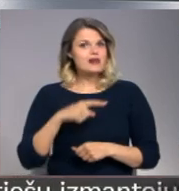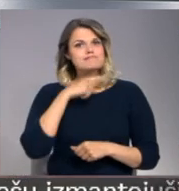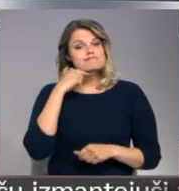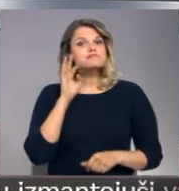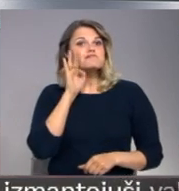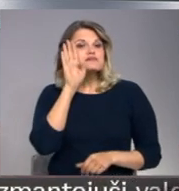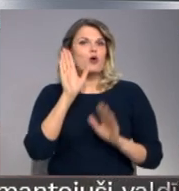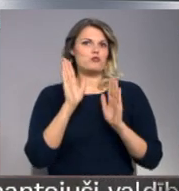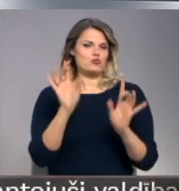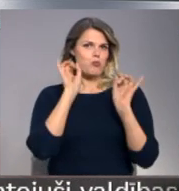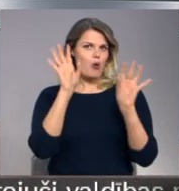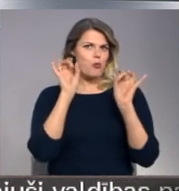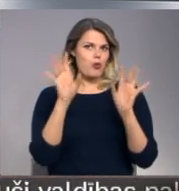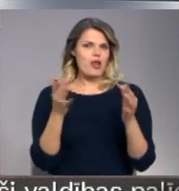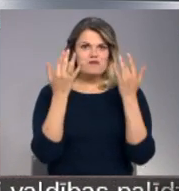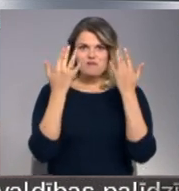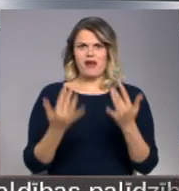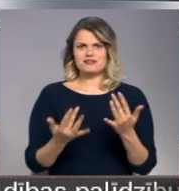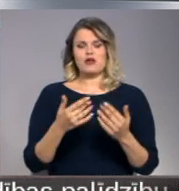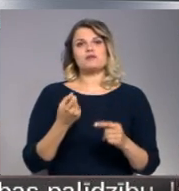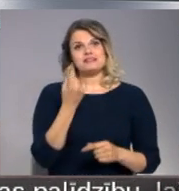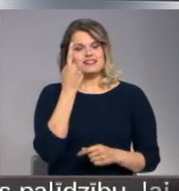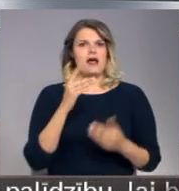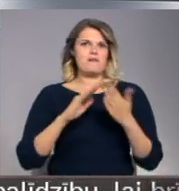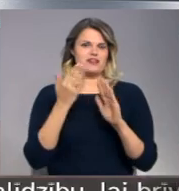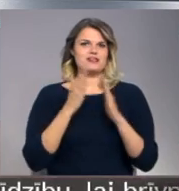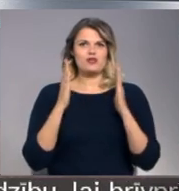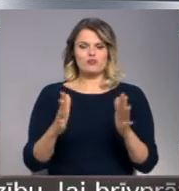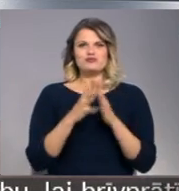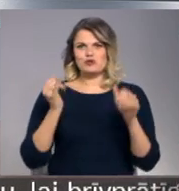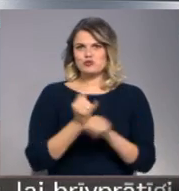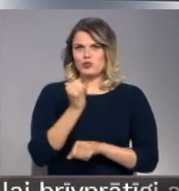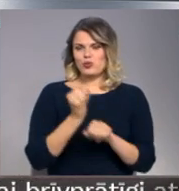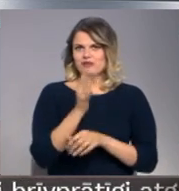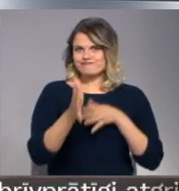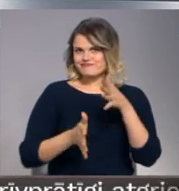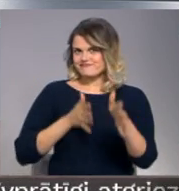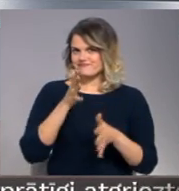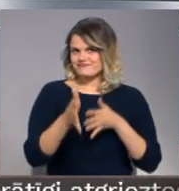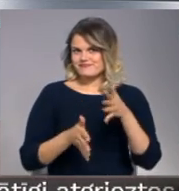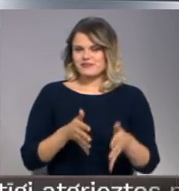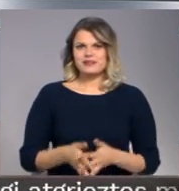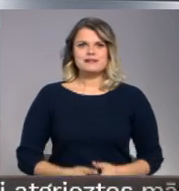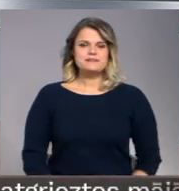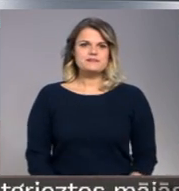ka ar laiku tas varētu kļūt par populāru pasākumu, kas pilsētē piesaistīt turistus. Turpina Zemgales